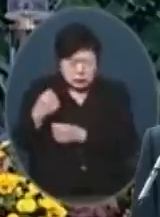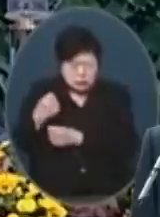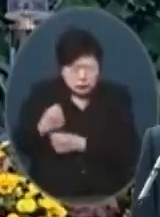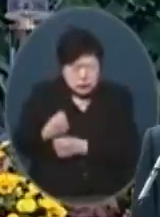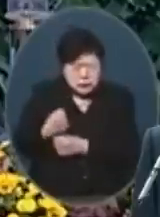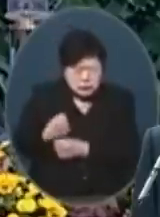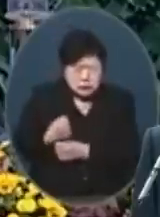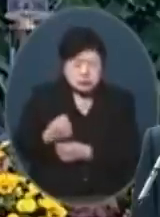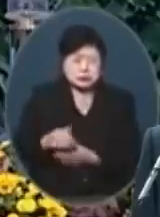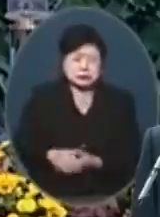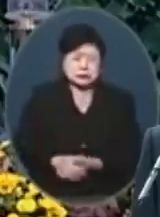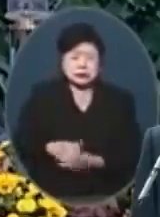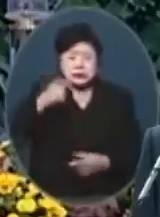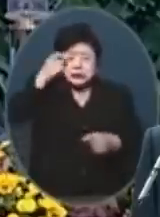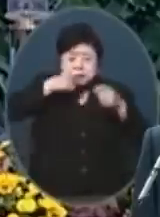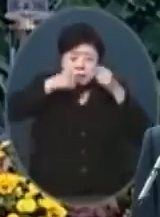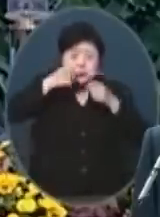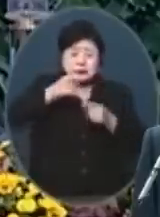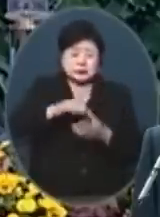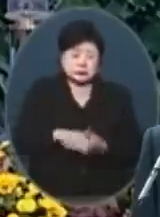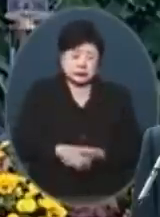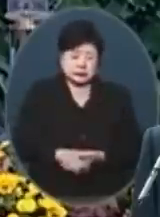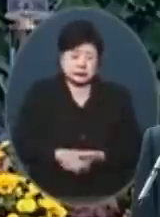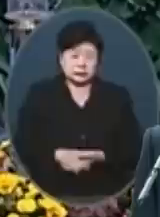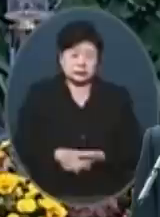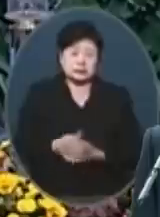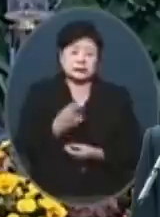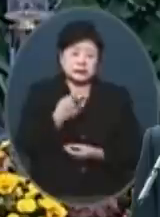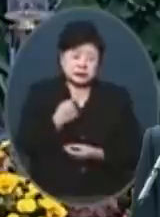질고가 가져오는 슬픔을 당한 것입니다.